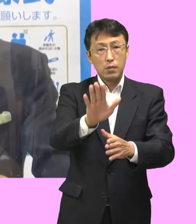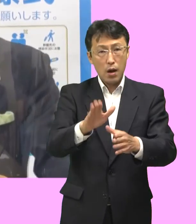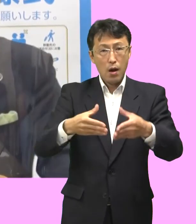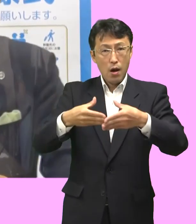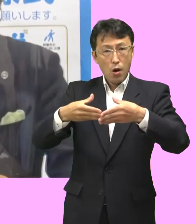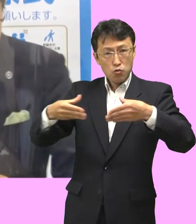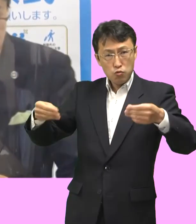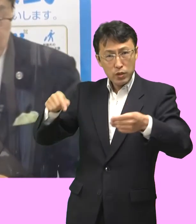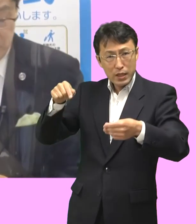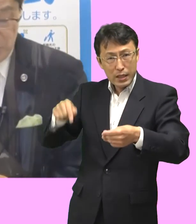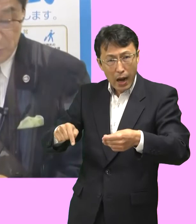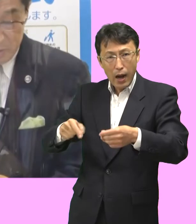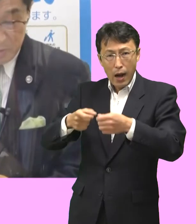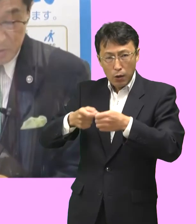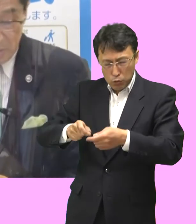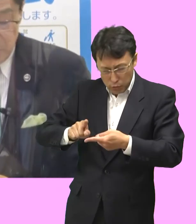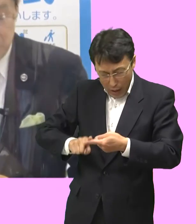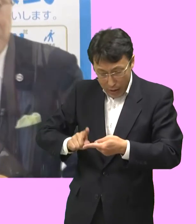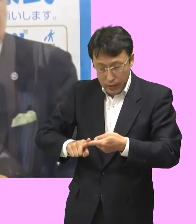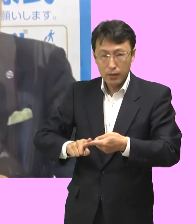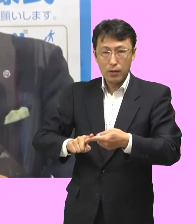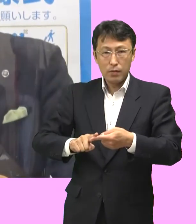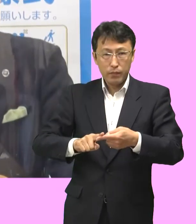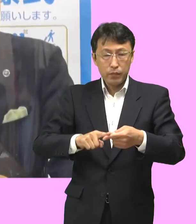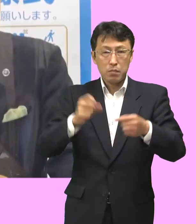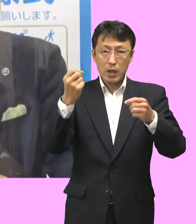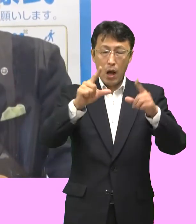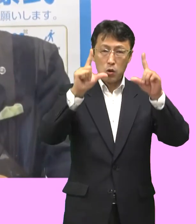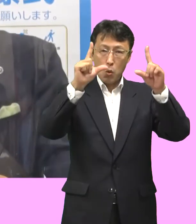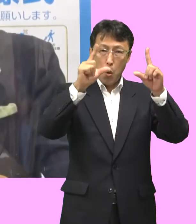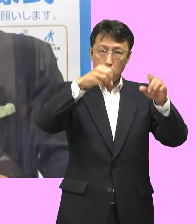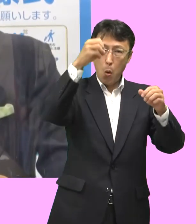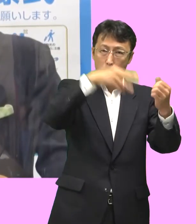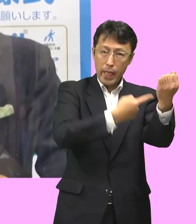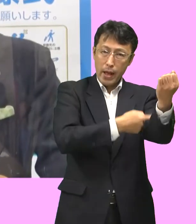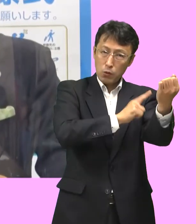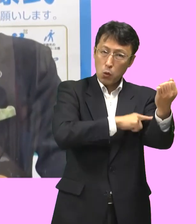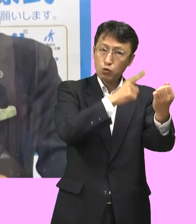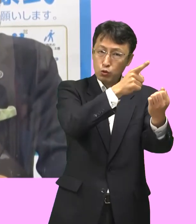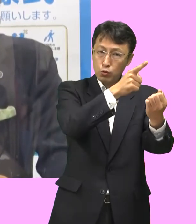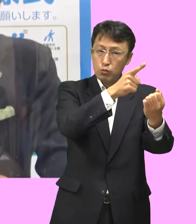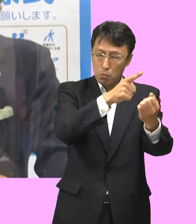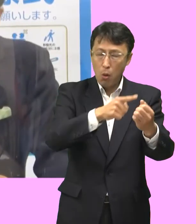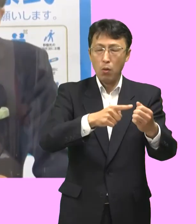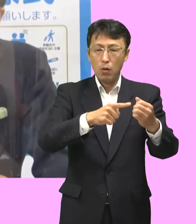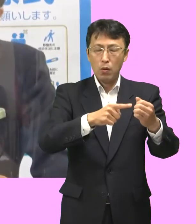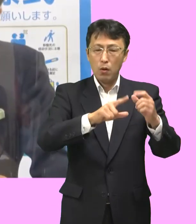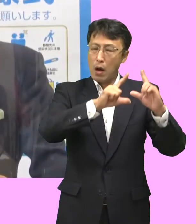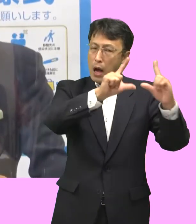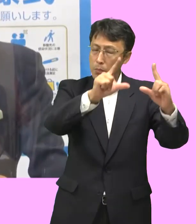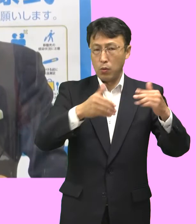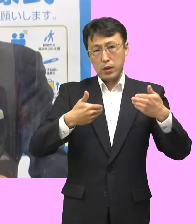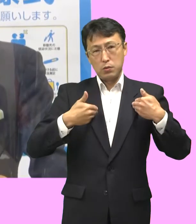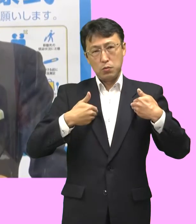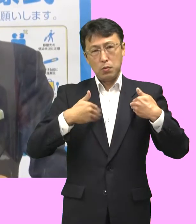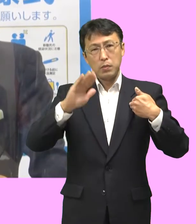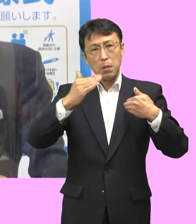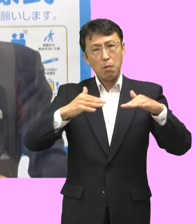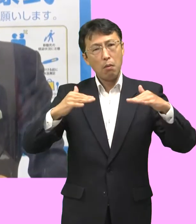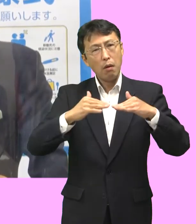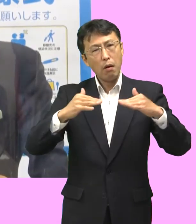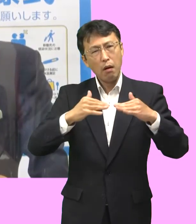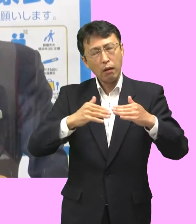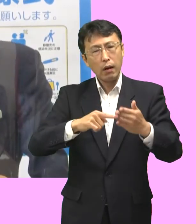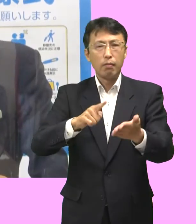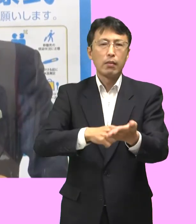ども、検討案を示さないとなかなか議論ができないんじゃないかなというふうに思います。で、今現在はですね、